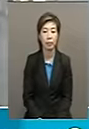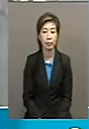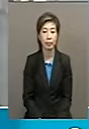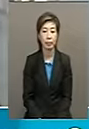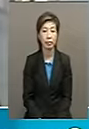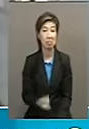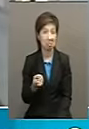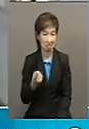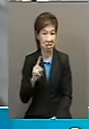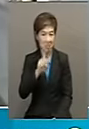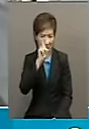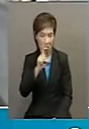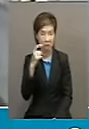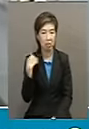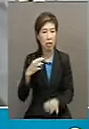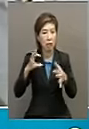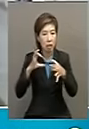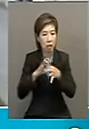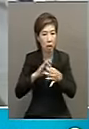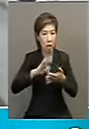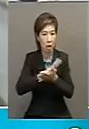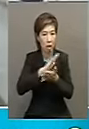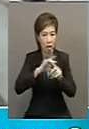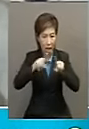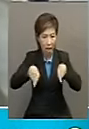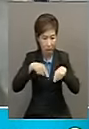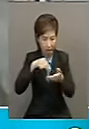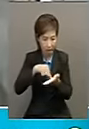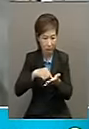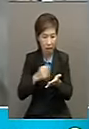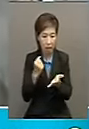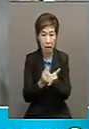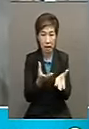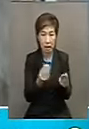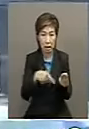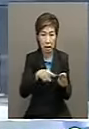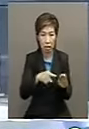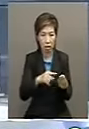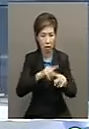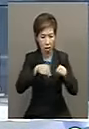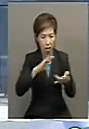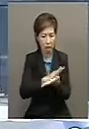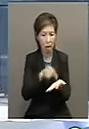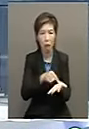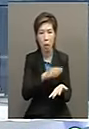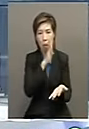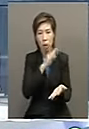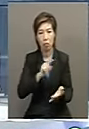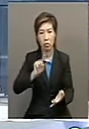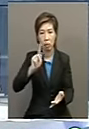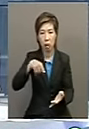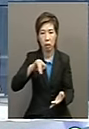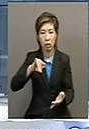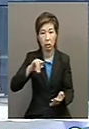ทิ้งปมไว้พอสมควรโดยเฉพาะประเด็นเรื่องของการปลอมแปลงเอกสารสิทธิ์ที่ดิน 1,000 แปลงความเสียหายที่เกิดขึ้น 10,000 ล้านบา